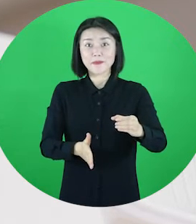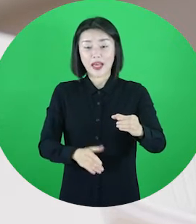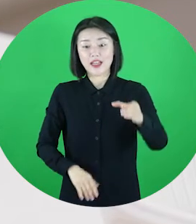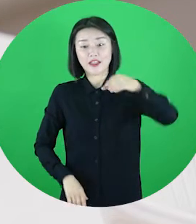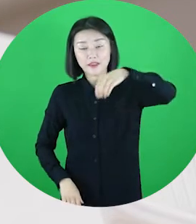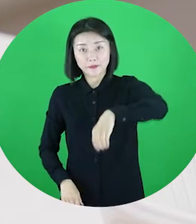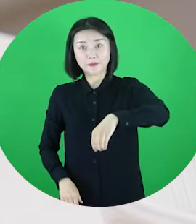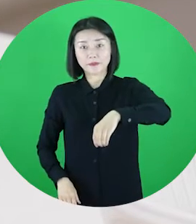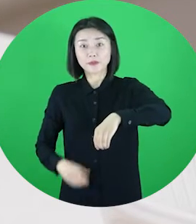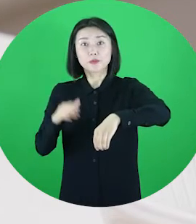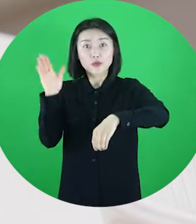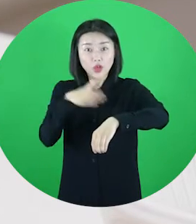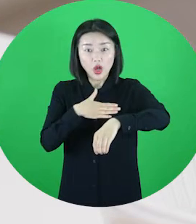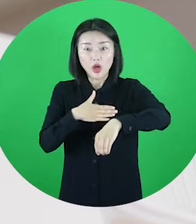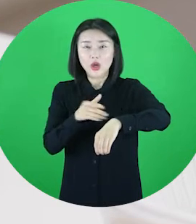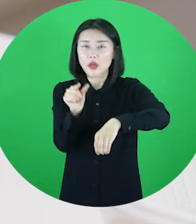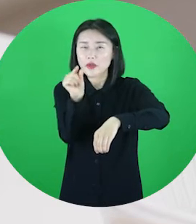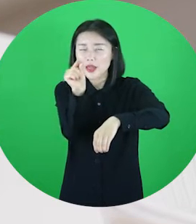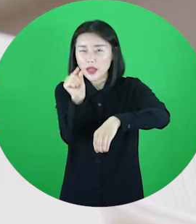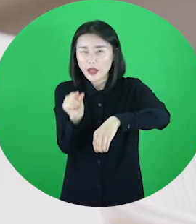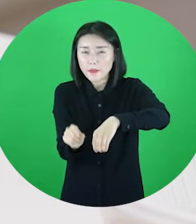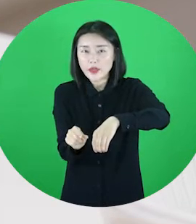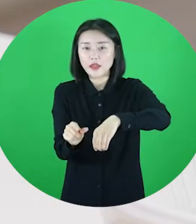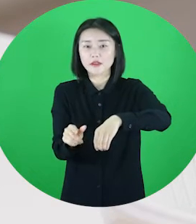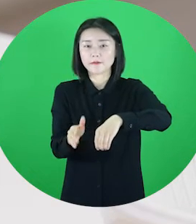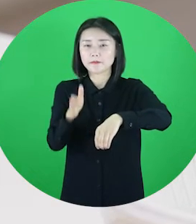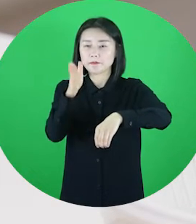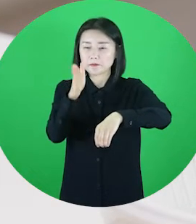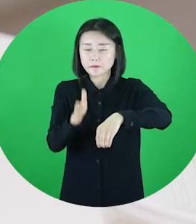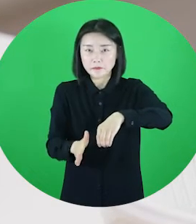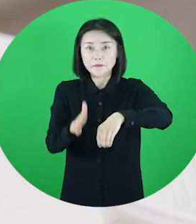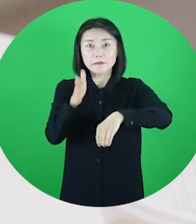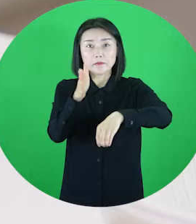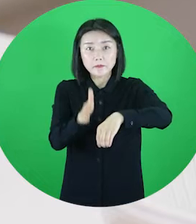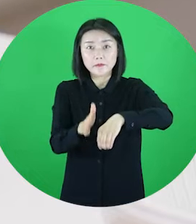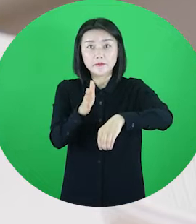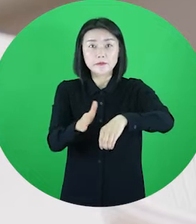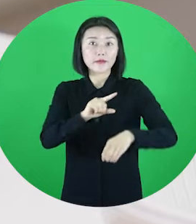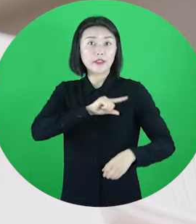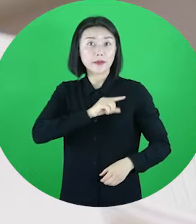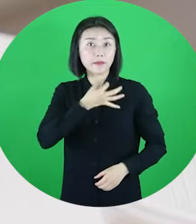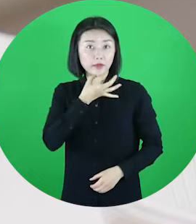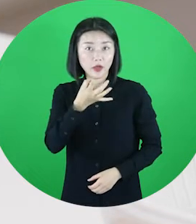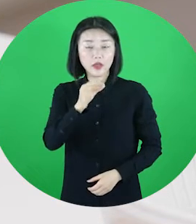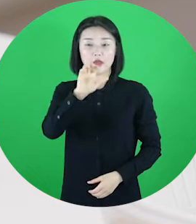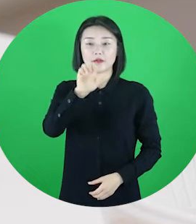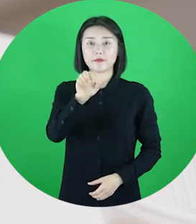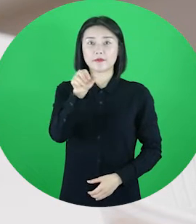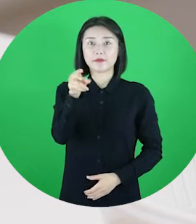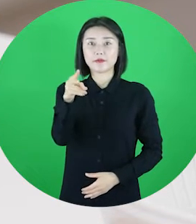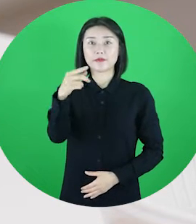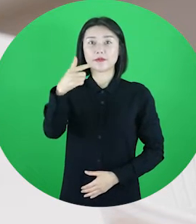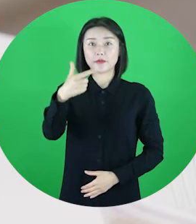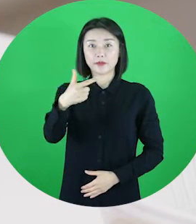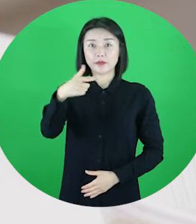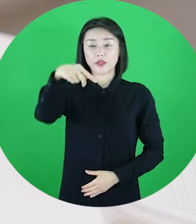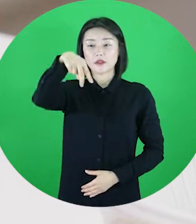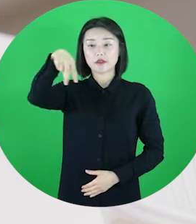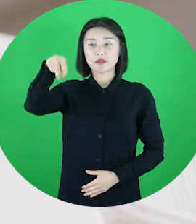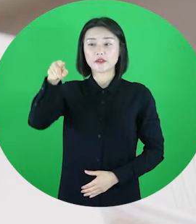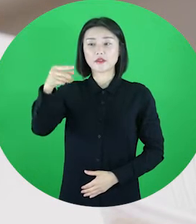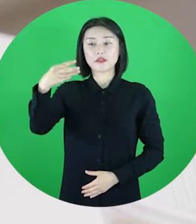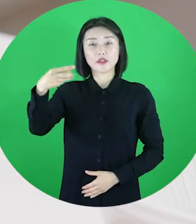이제 납작하게 썰어줄 건데 이걸 편썰기라고 합니다. 그래서 납작하게